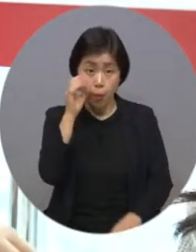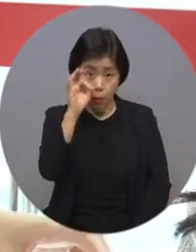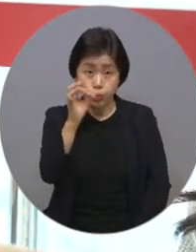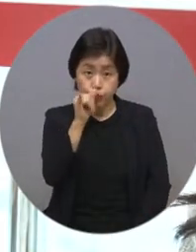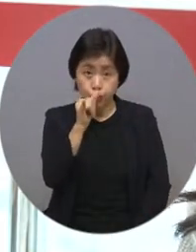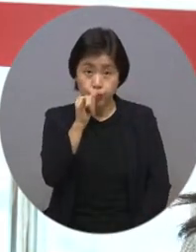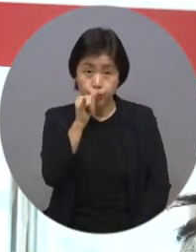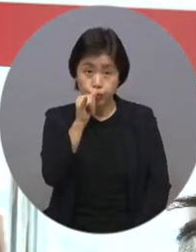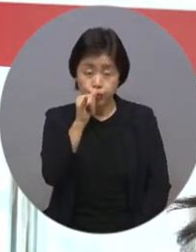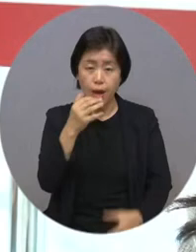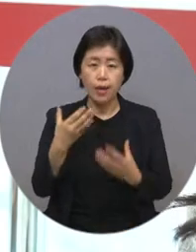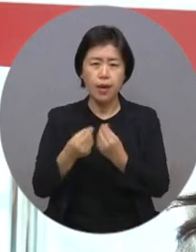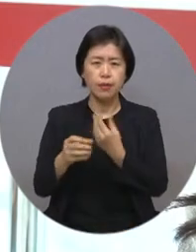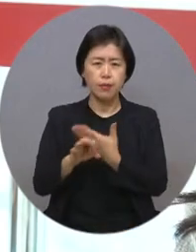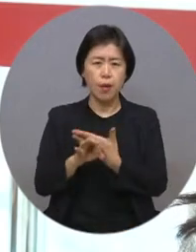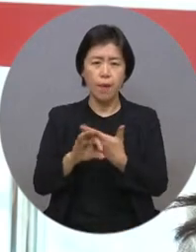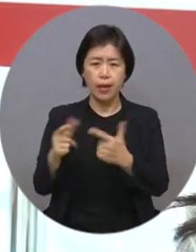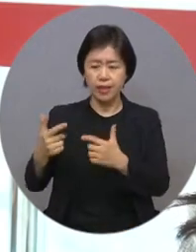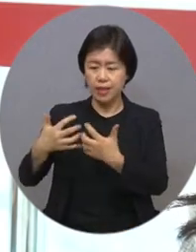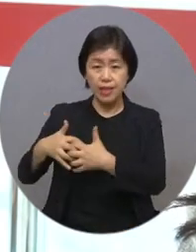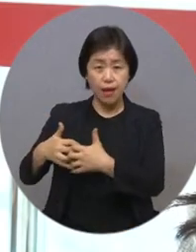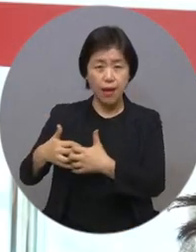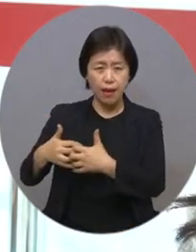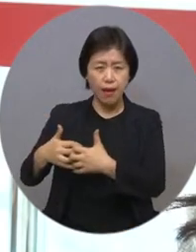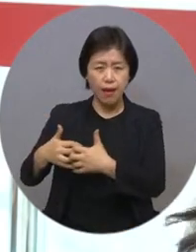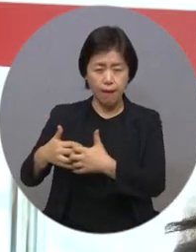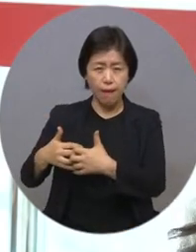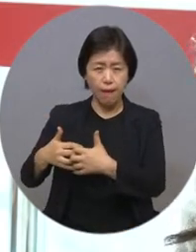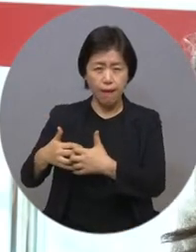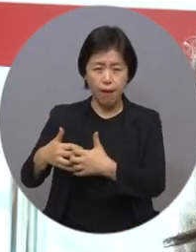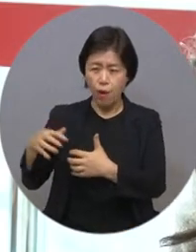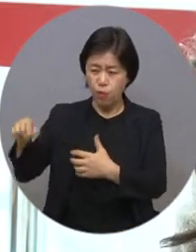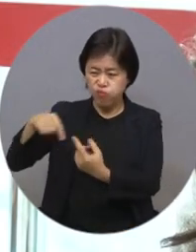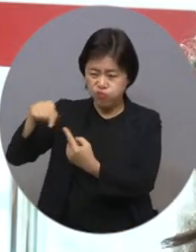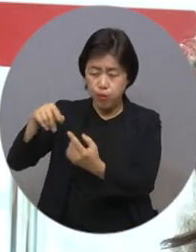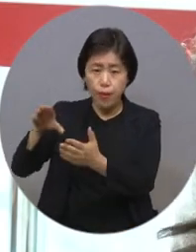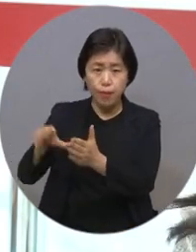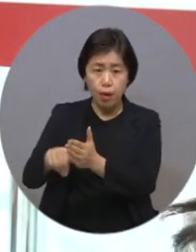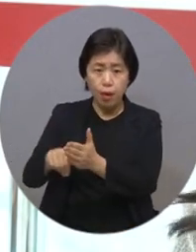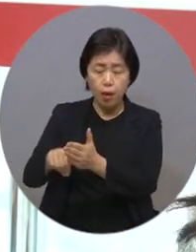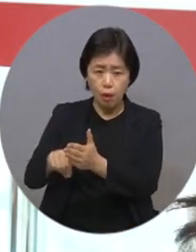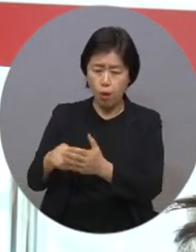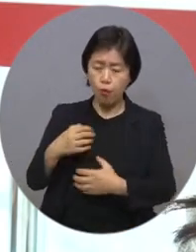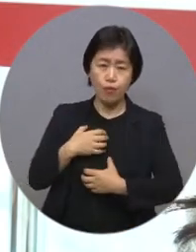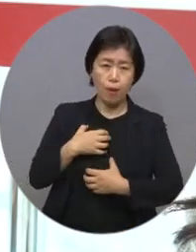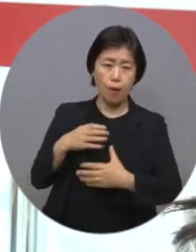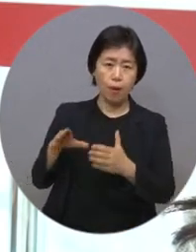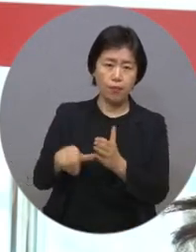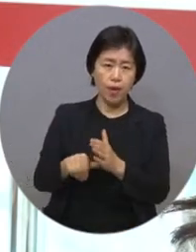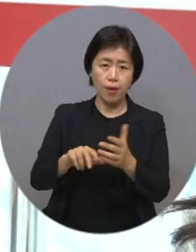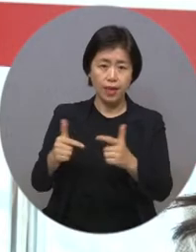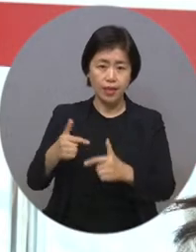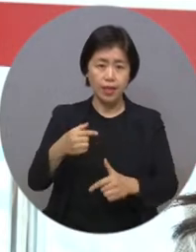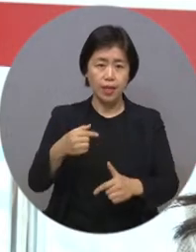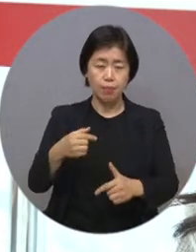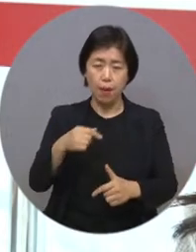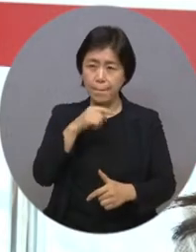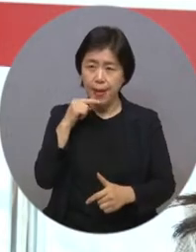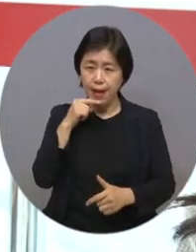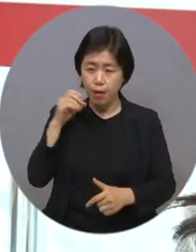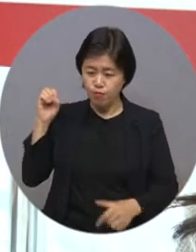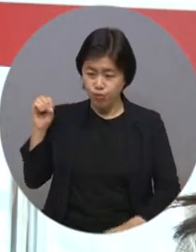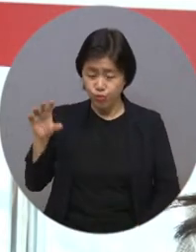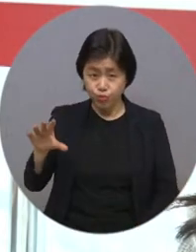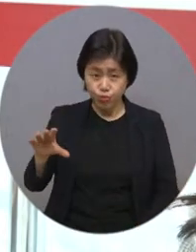때 안전 대위조임을 쏜다든가, 그리고 이제 화재가 발생했을 때 시각적으로 경고를 하든가, 이런 시스템들, 저희 공장의 모든